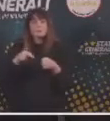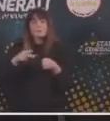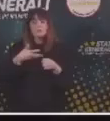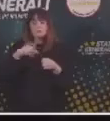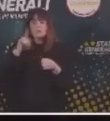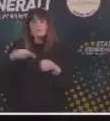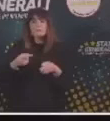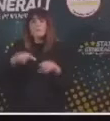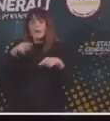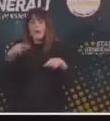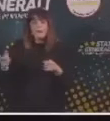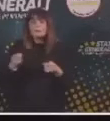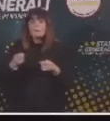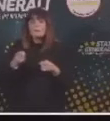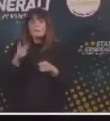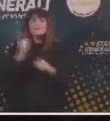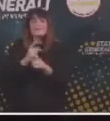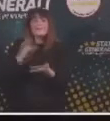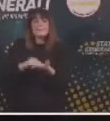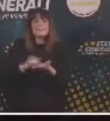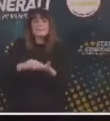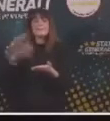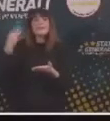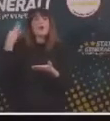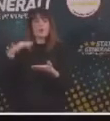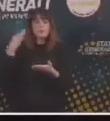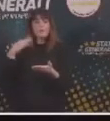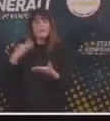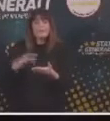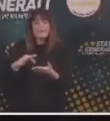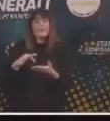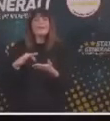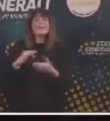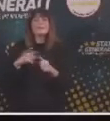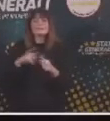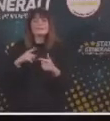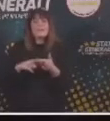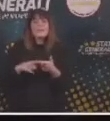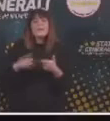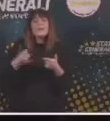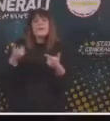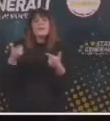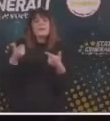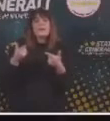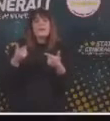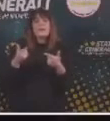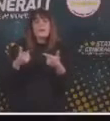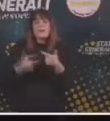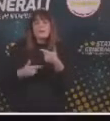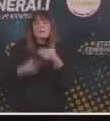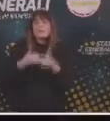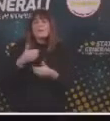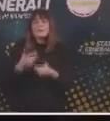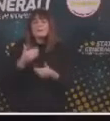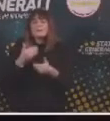competenze in cui devono esserci la perseveranza e la determinazione per sedersi in un tavolo e confrontarsi con le